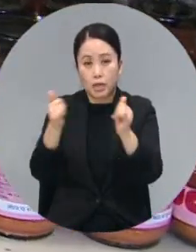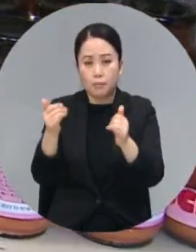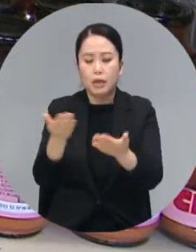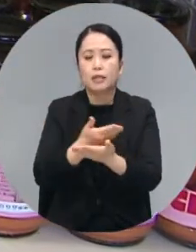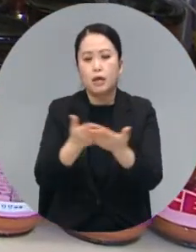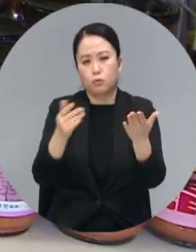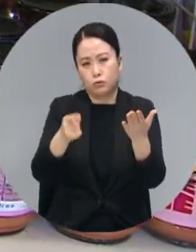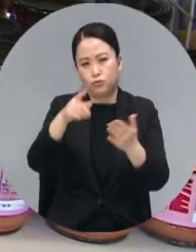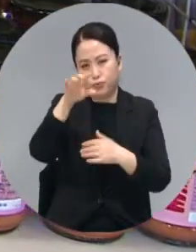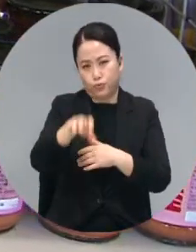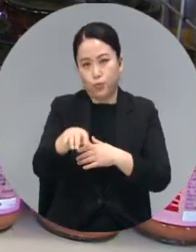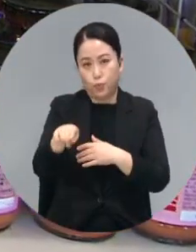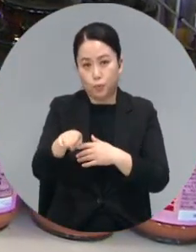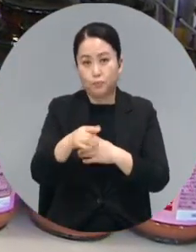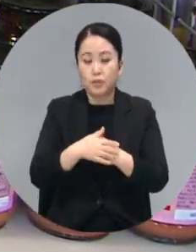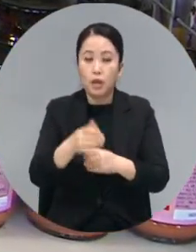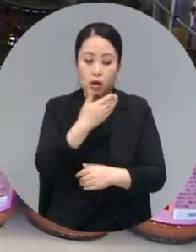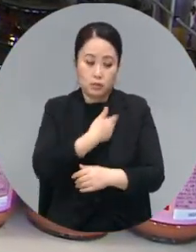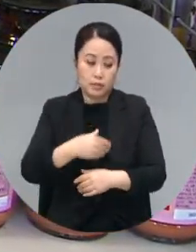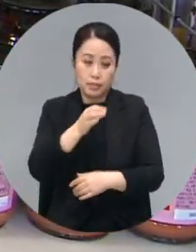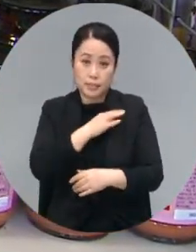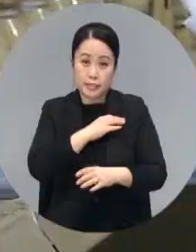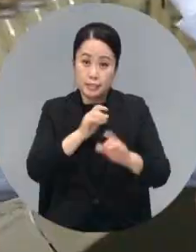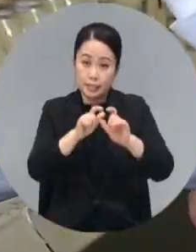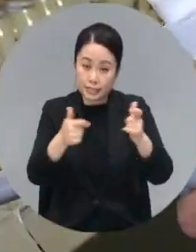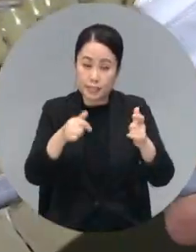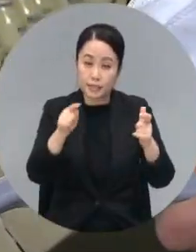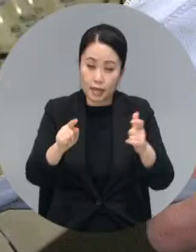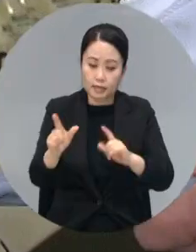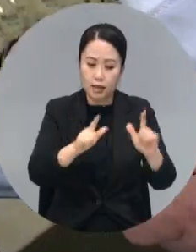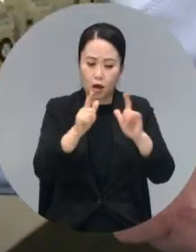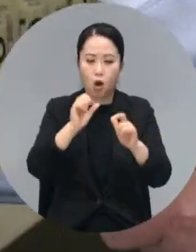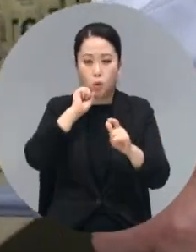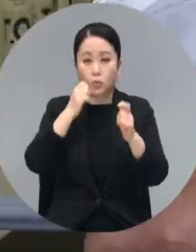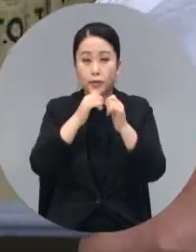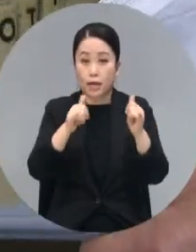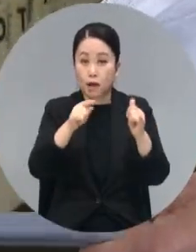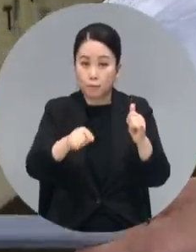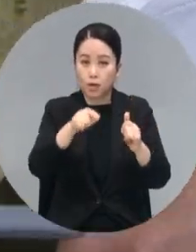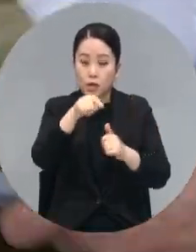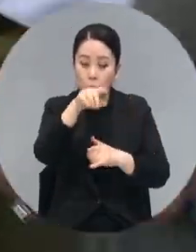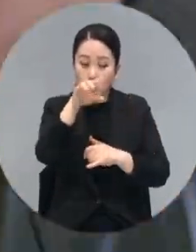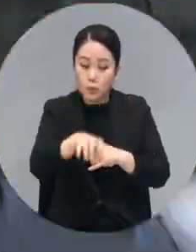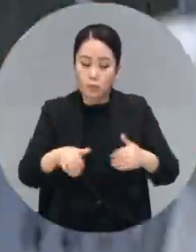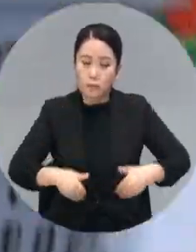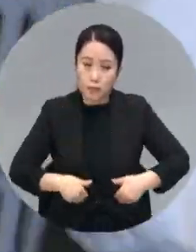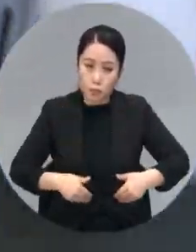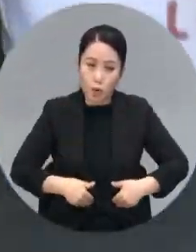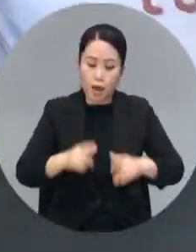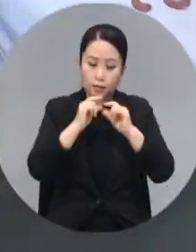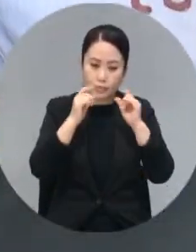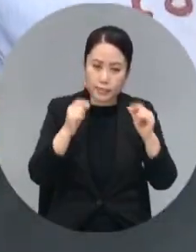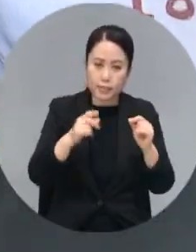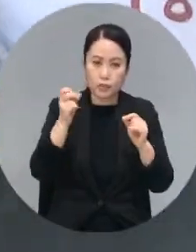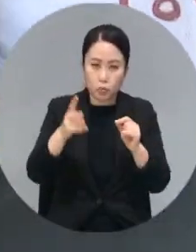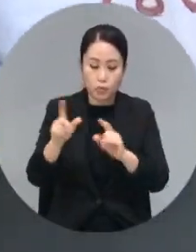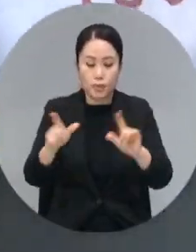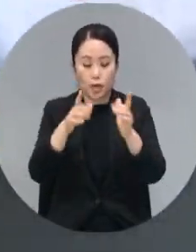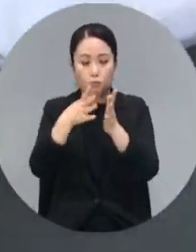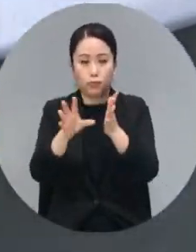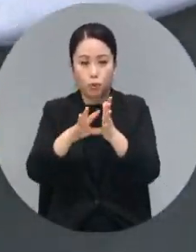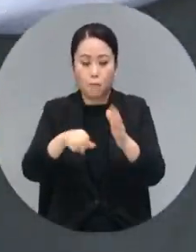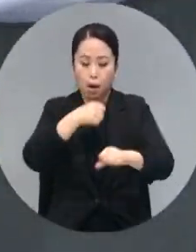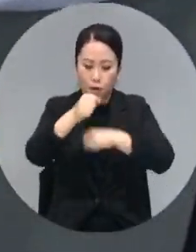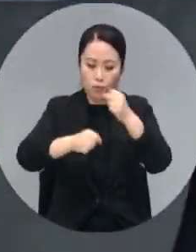장소입니다. 기초생활수급자 등 저소득층들은 이곳에서 필요한 식품이나 생활용품을 무상으로 가져갈 수